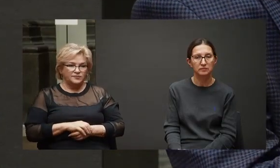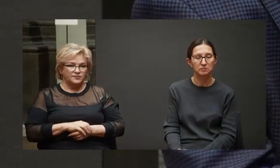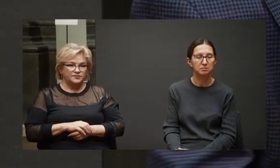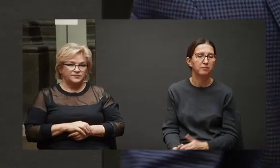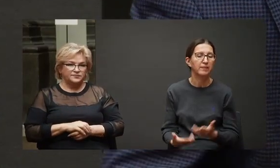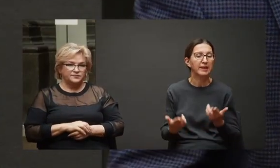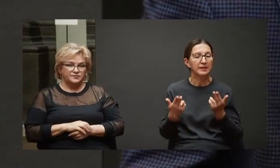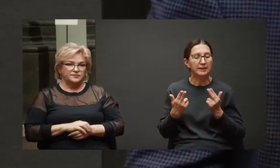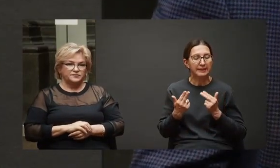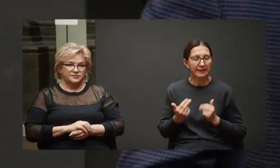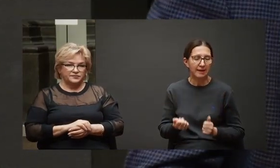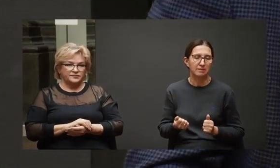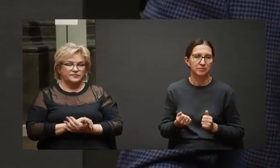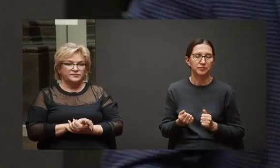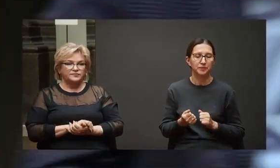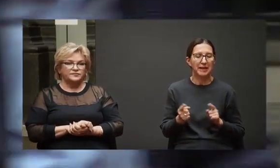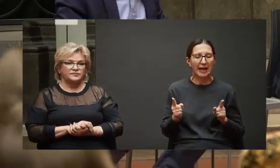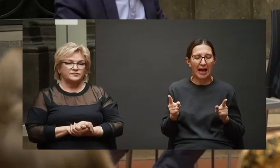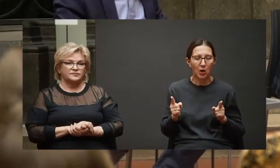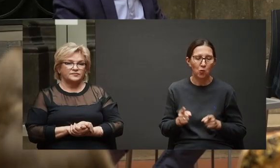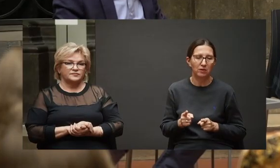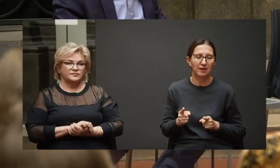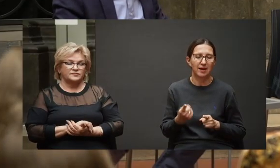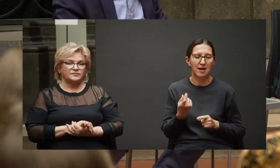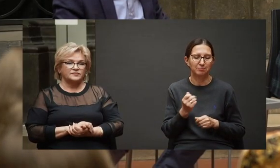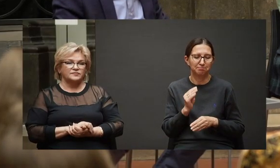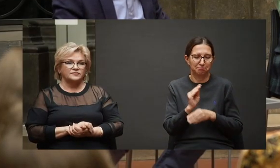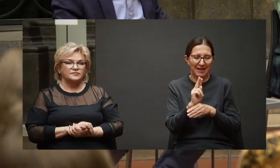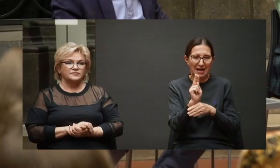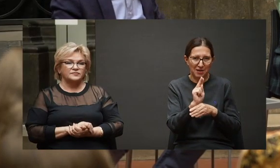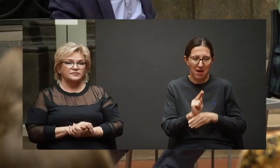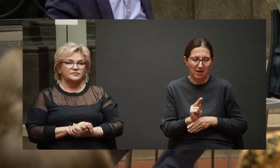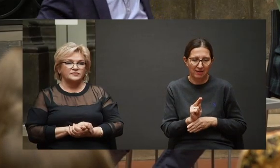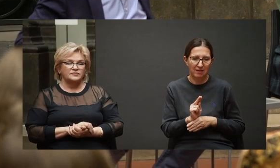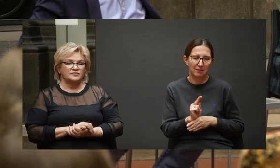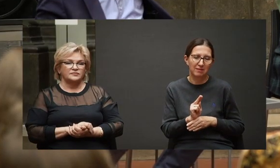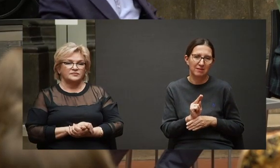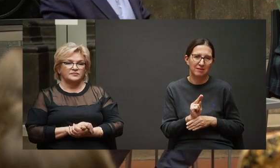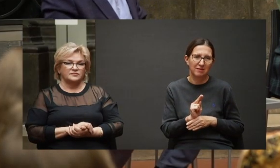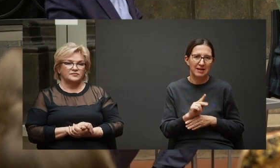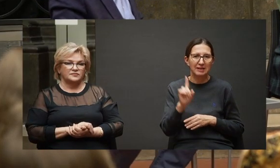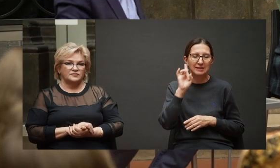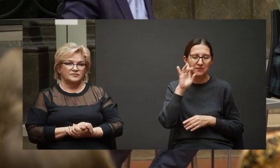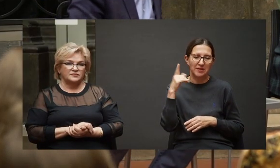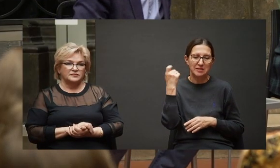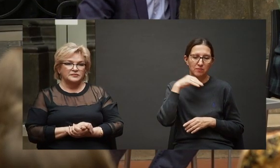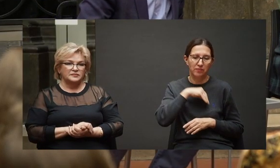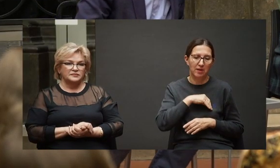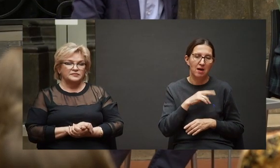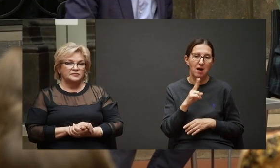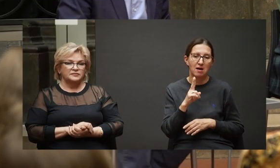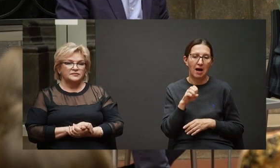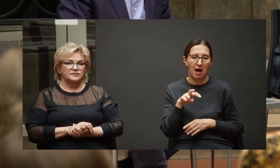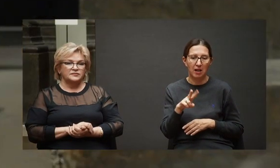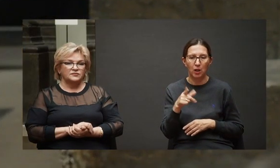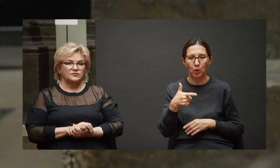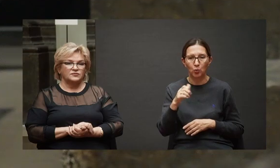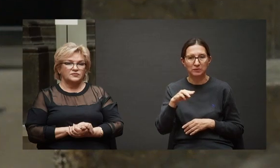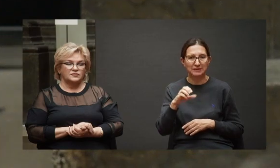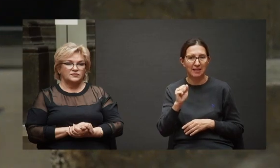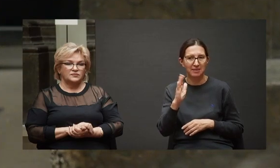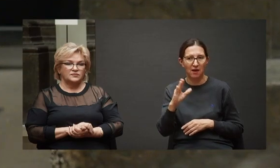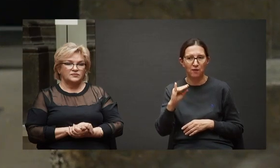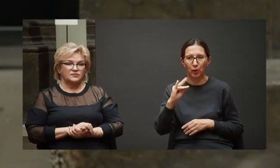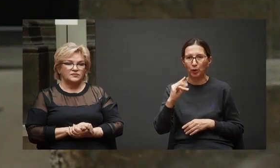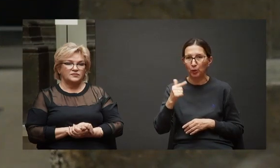Да, собственно, короткая ремарка. Небезызвестный психолог Карл Густав Юнг словечко придумал